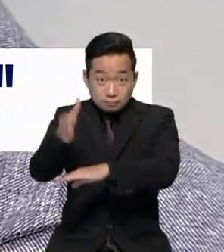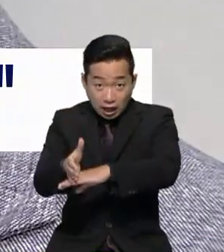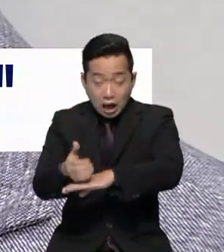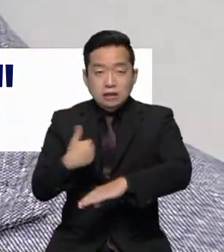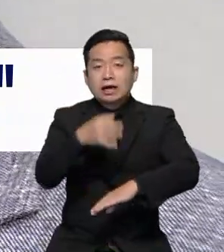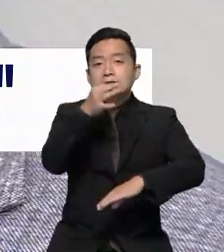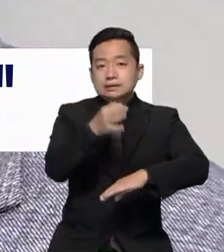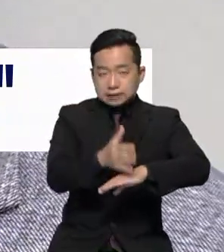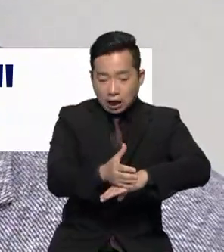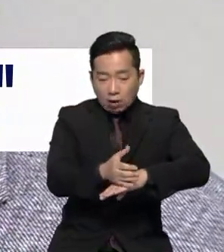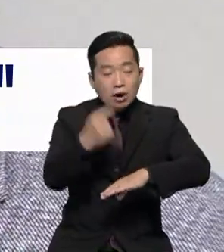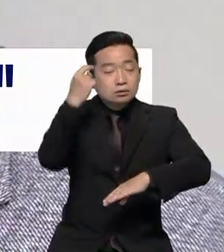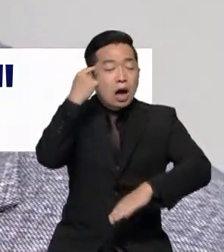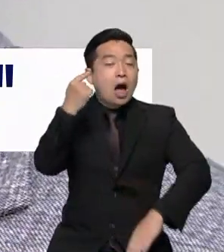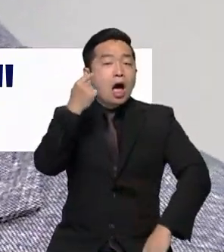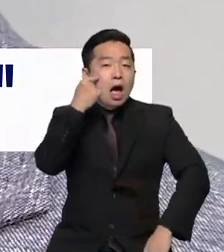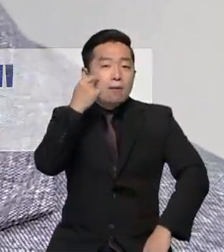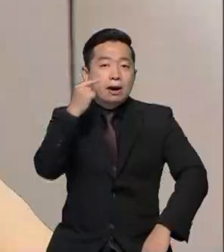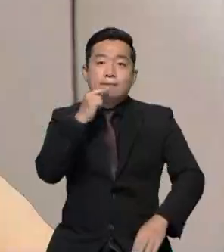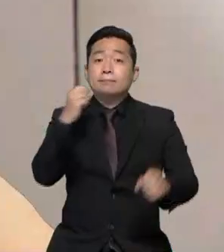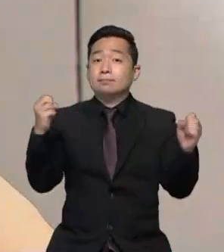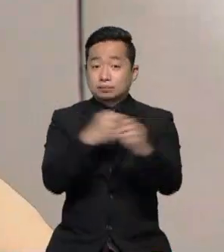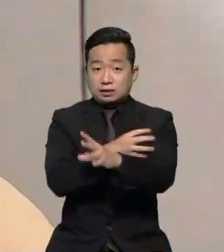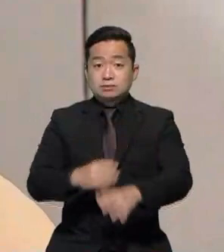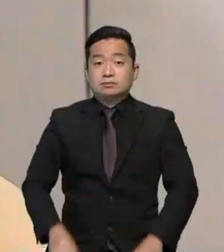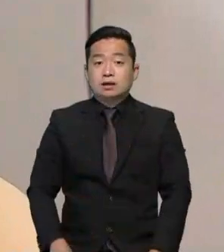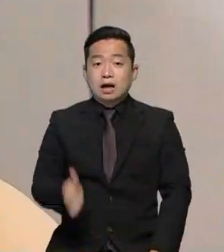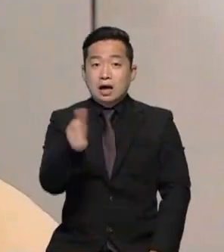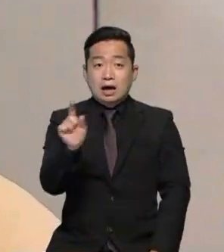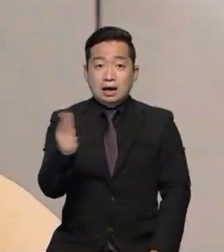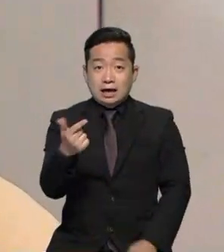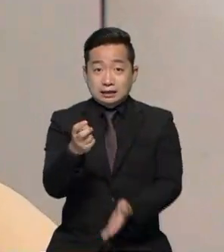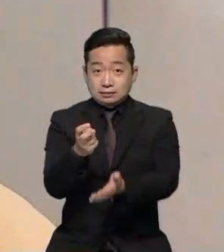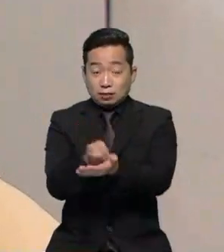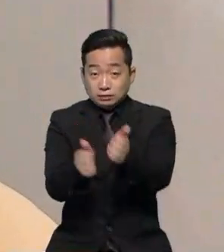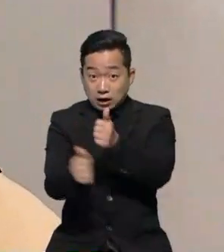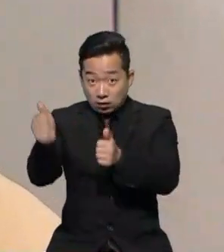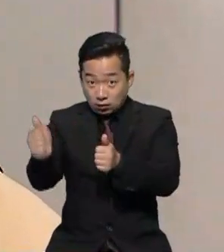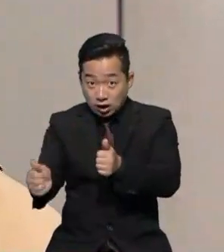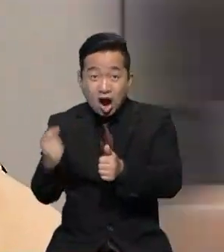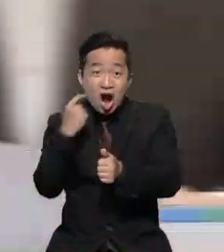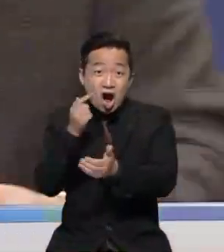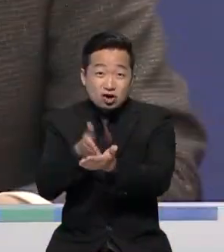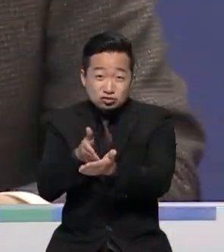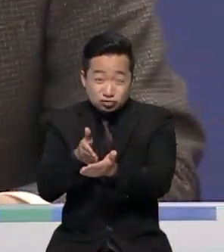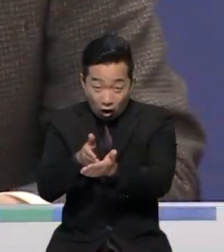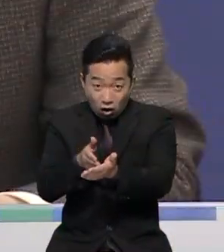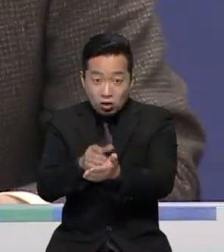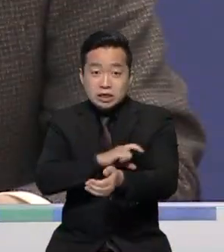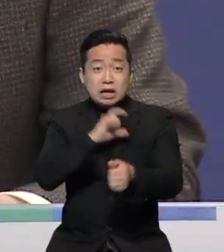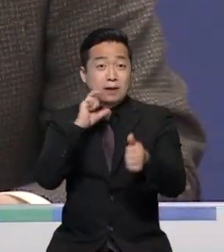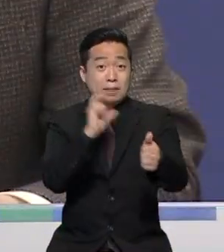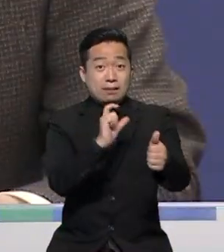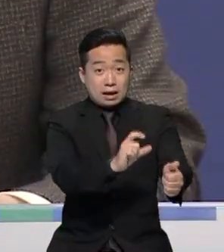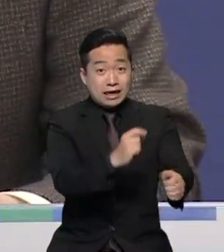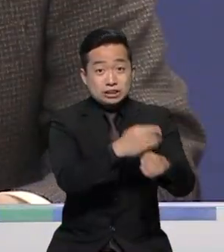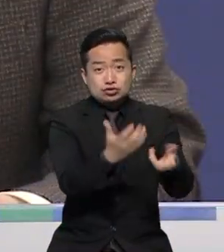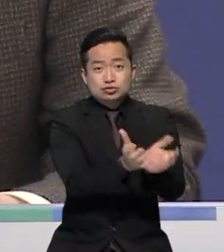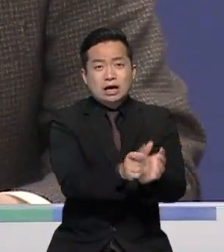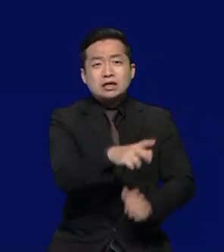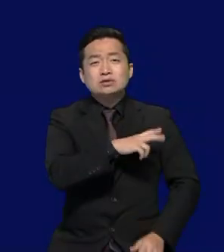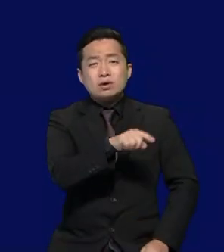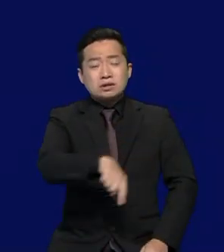자신도 사과를 고려해보겠다고 했습니다. 한동훈 장관에게 가짜뉴스 가담자로 지목된 민주당 주요 인사들도